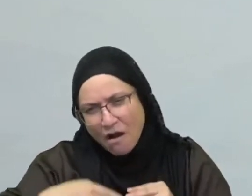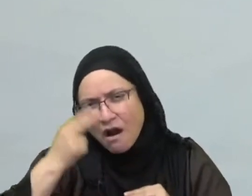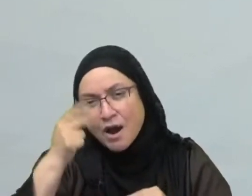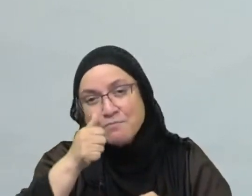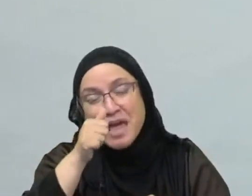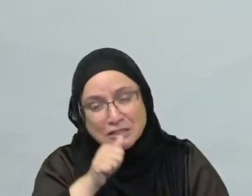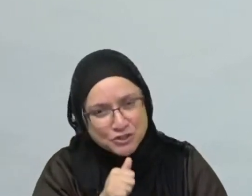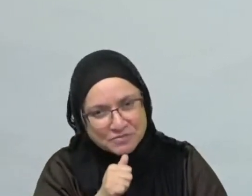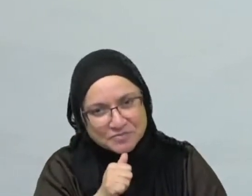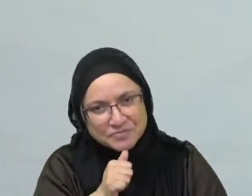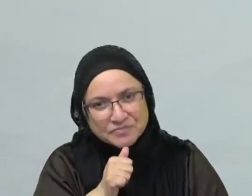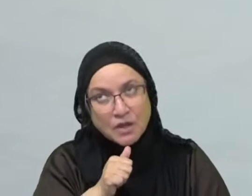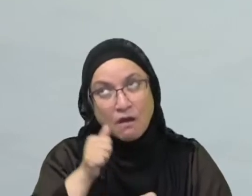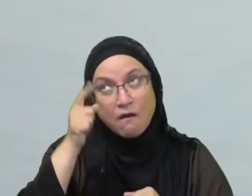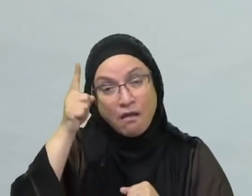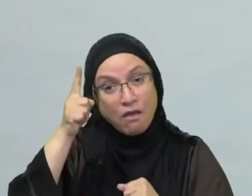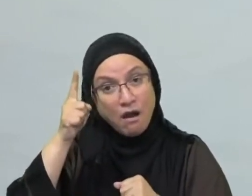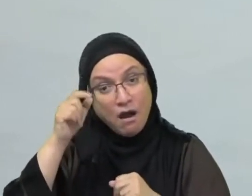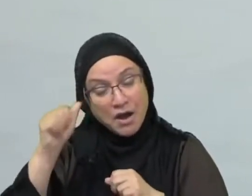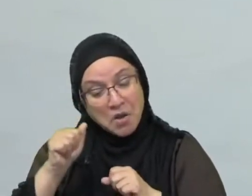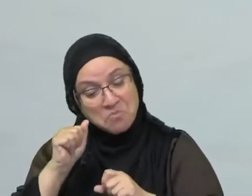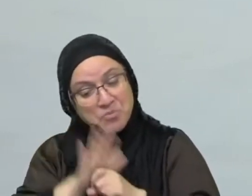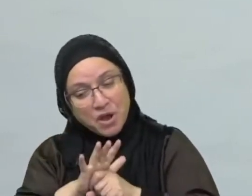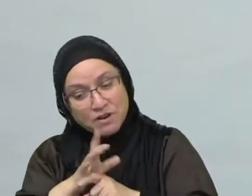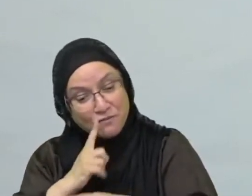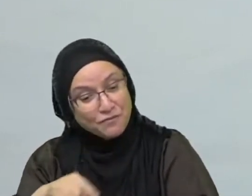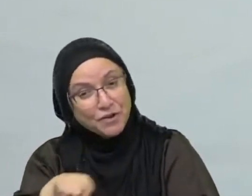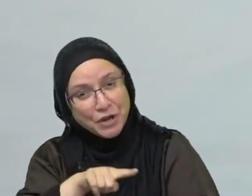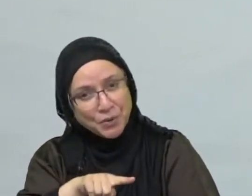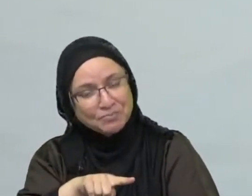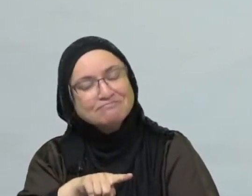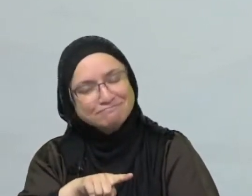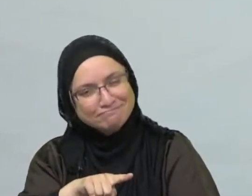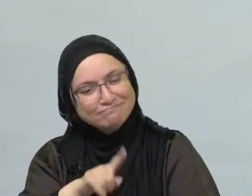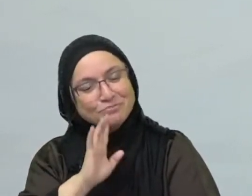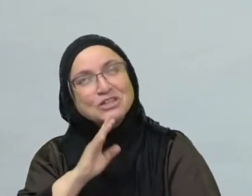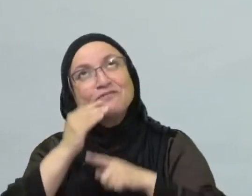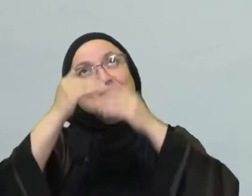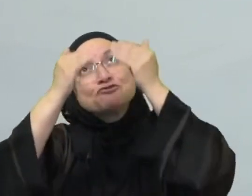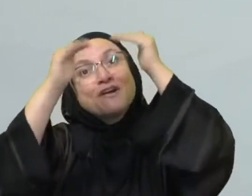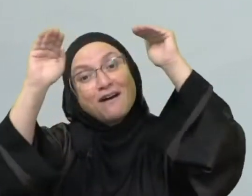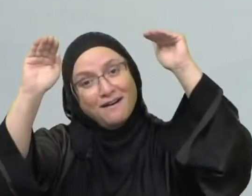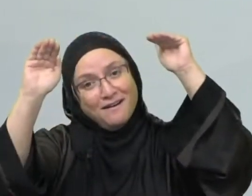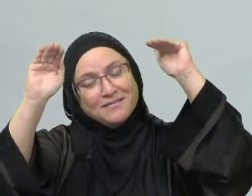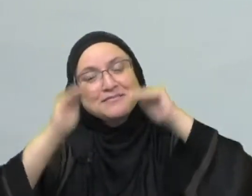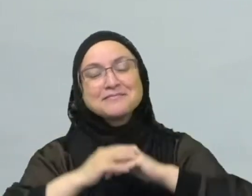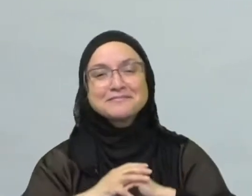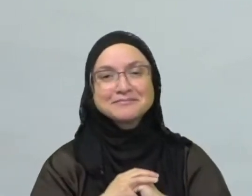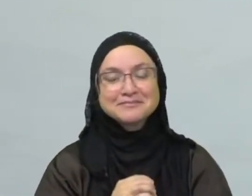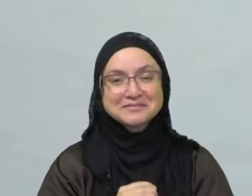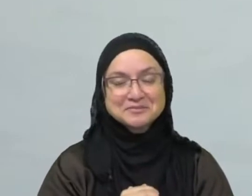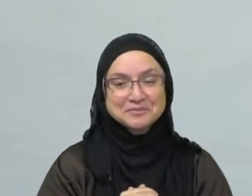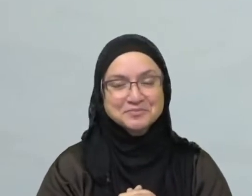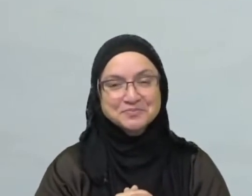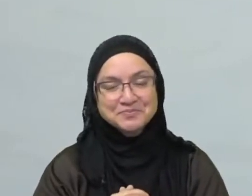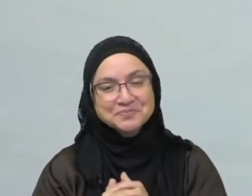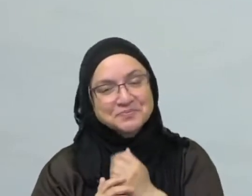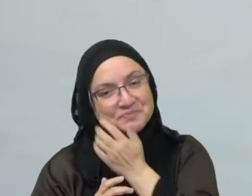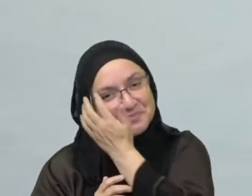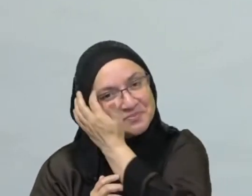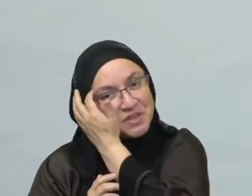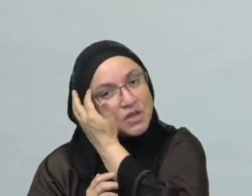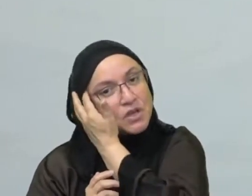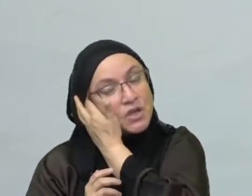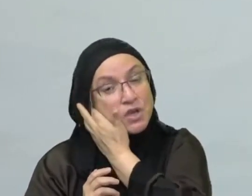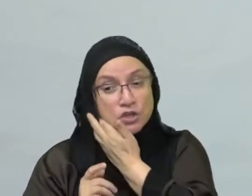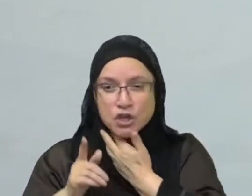paradise. And what does Allah subhanahu wa ta'ala say? لا تسمعوا فيها لاغية. You know, everyone talks about a need to disconnect